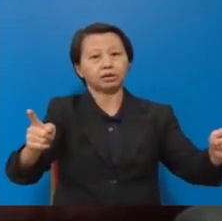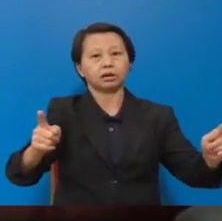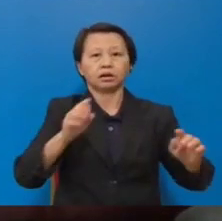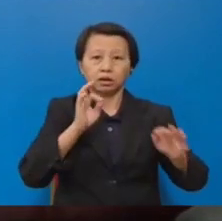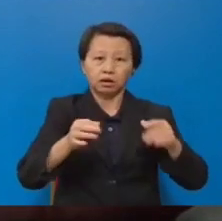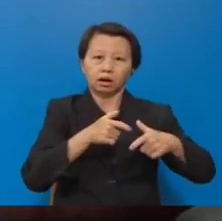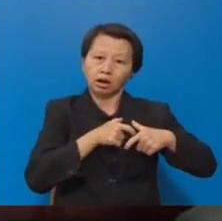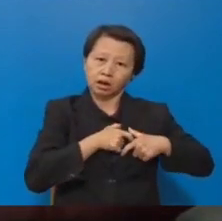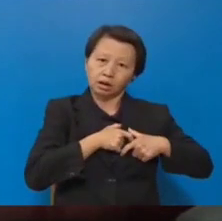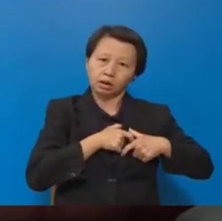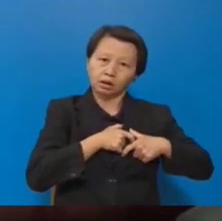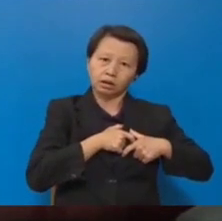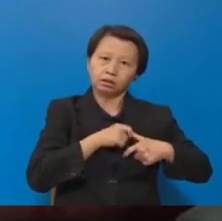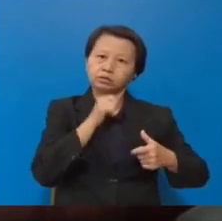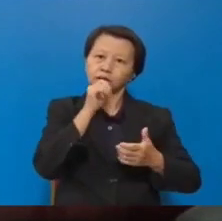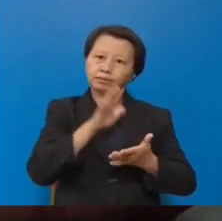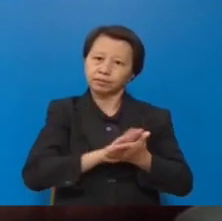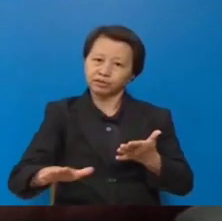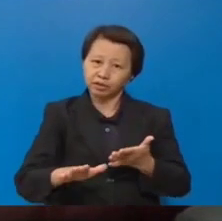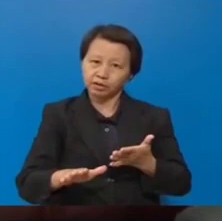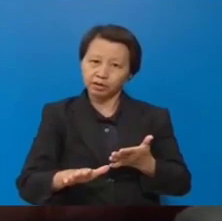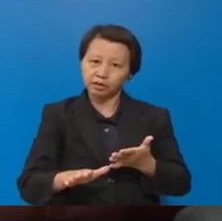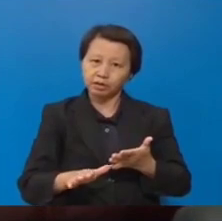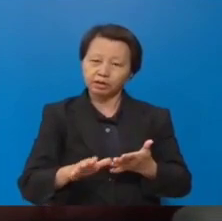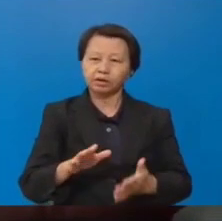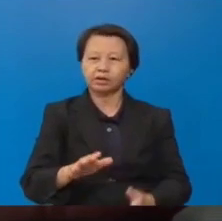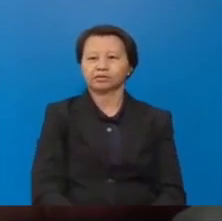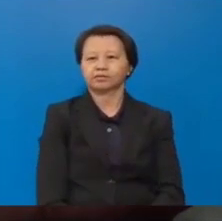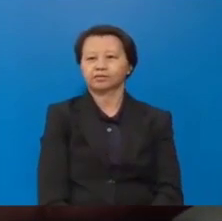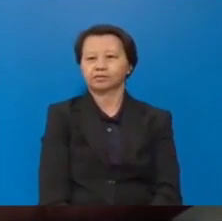kalau hati Masih tak bersih